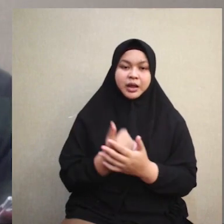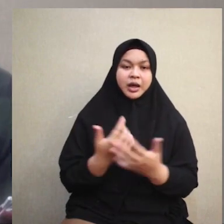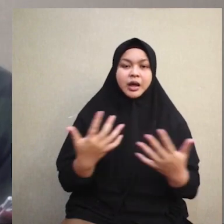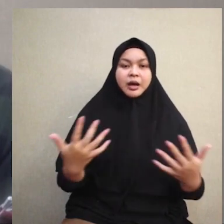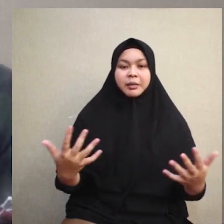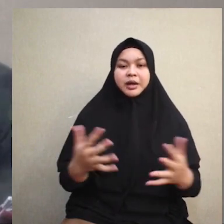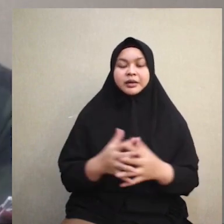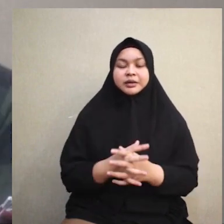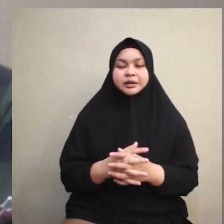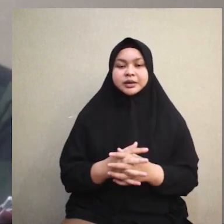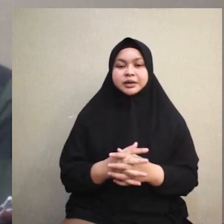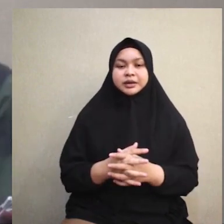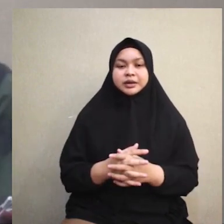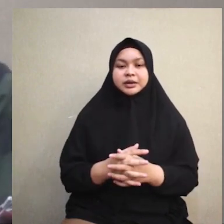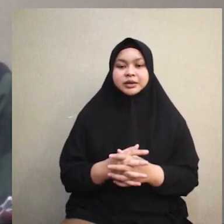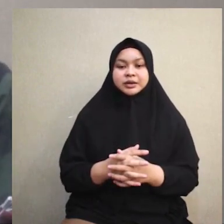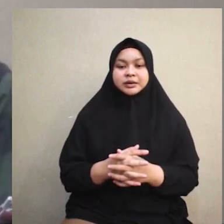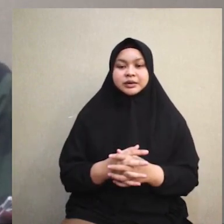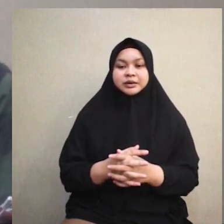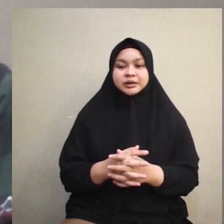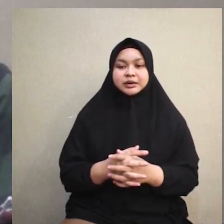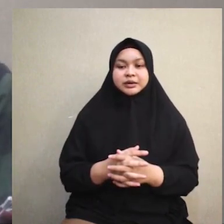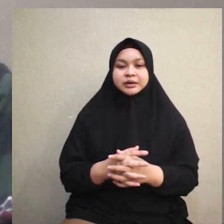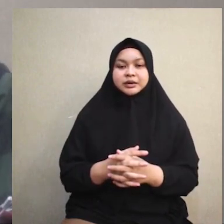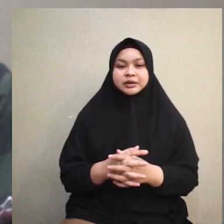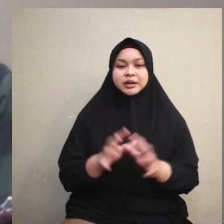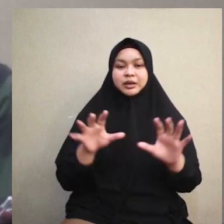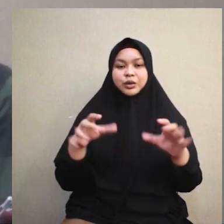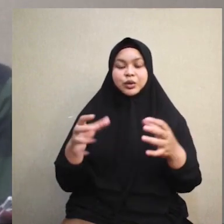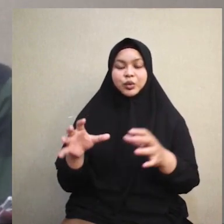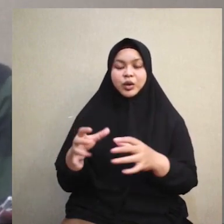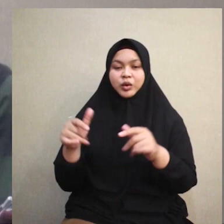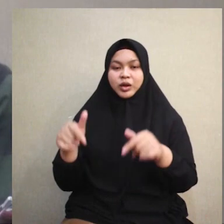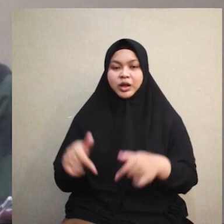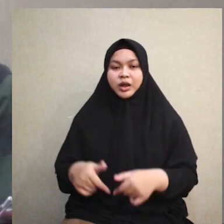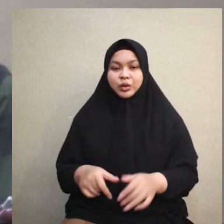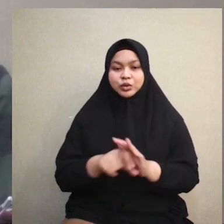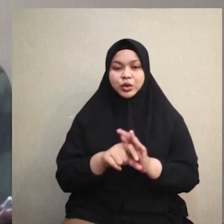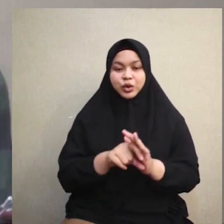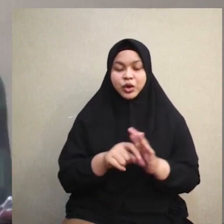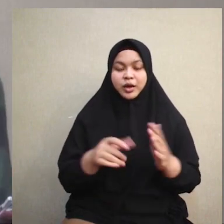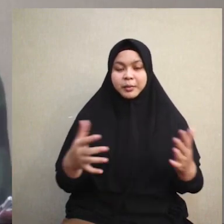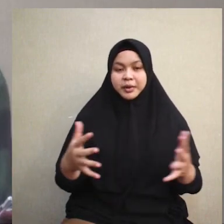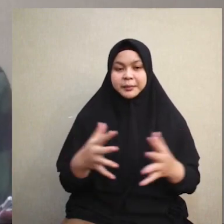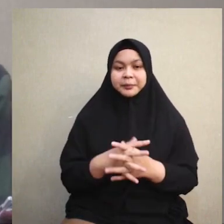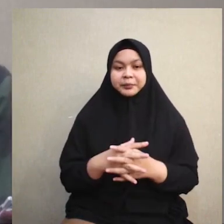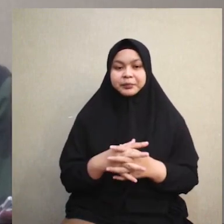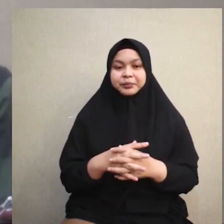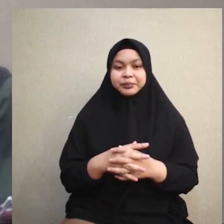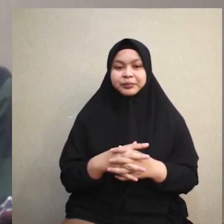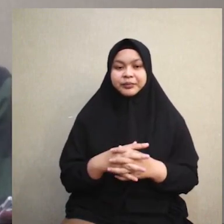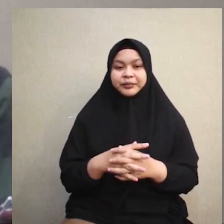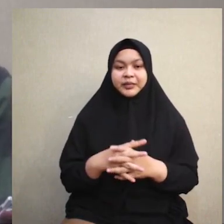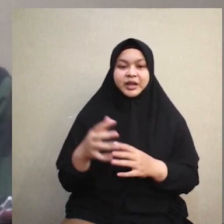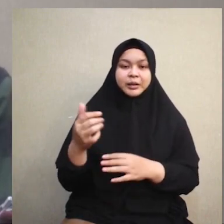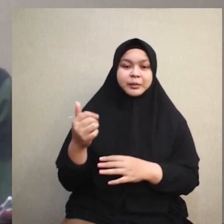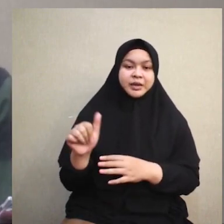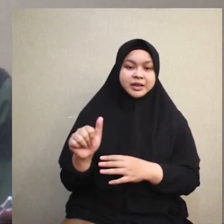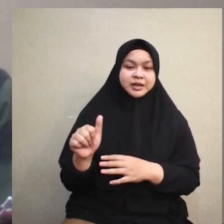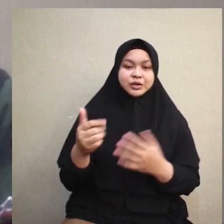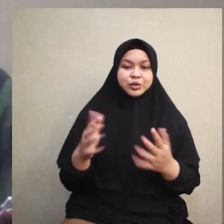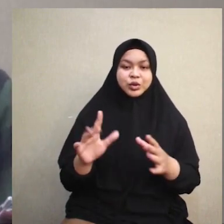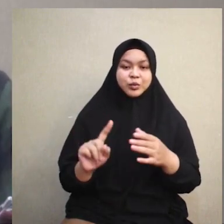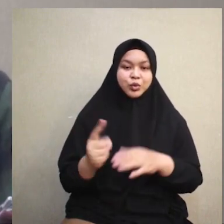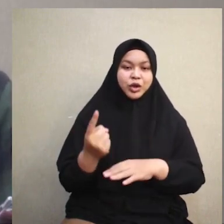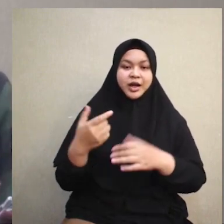adalah Apakah ruang-ruang itu misalnya bisa sudah